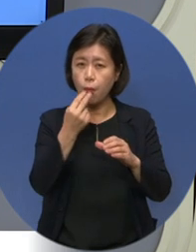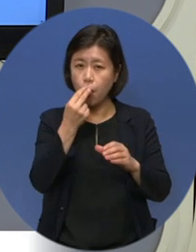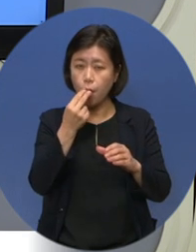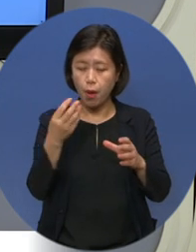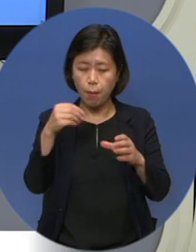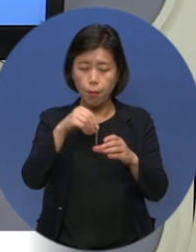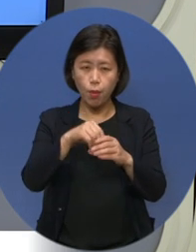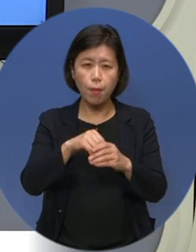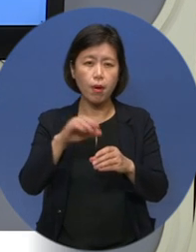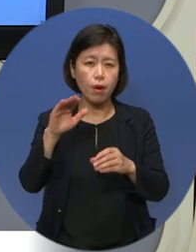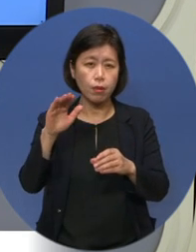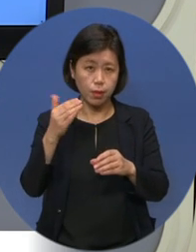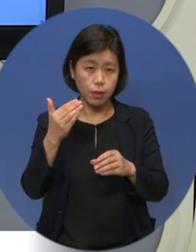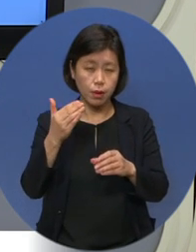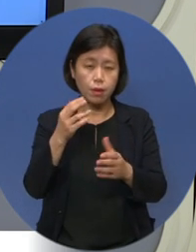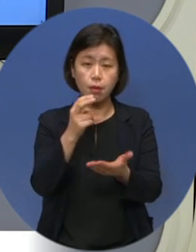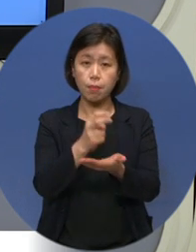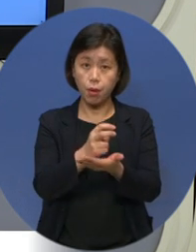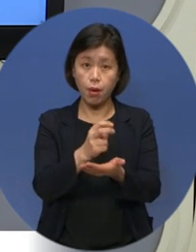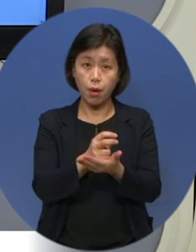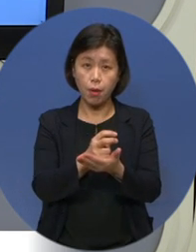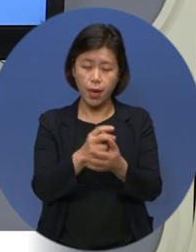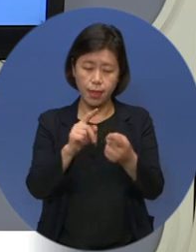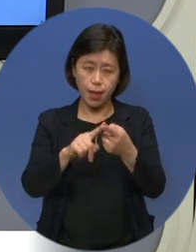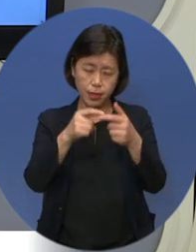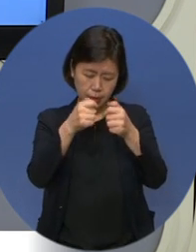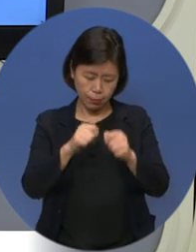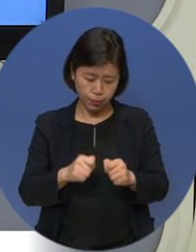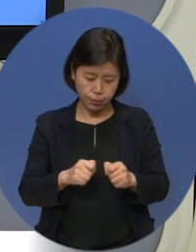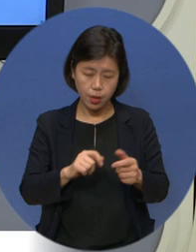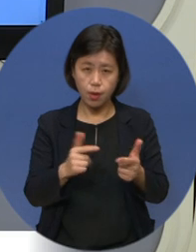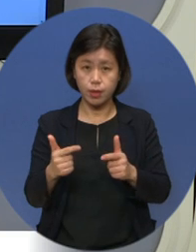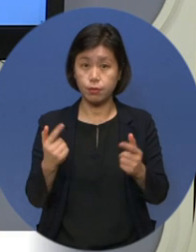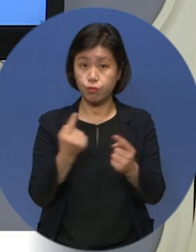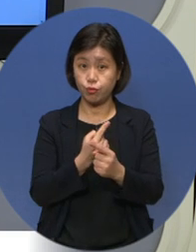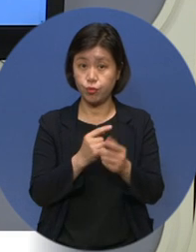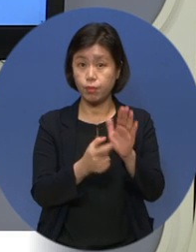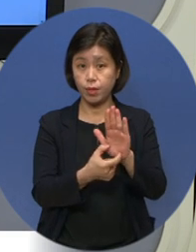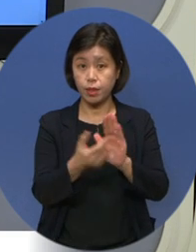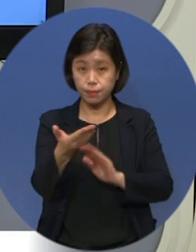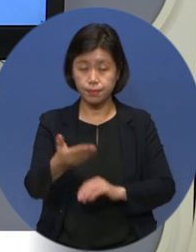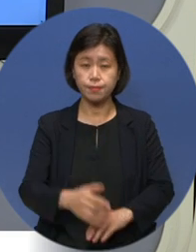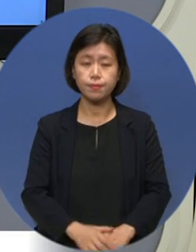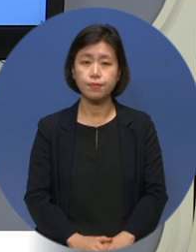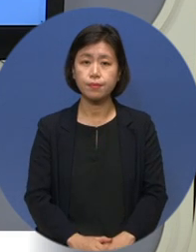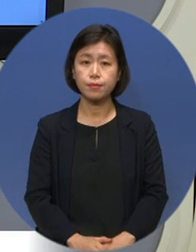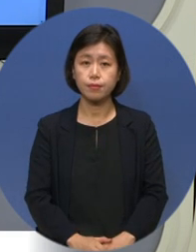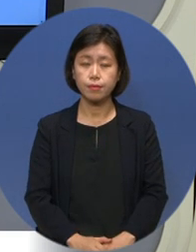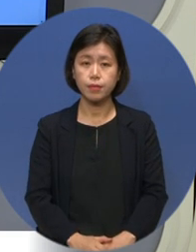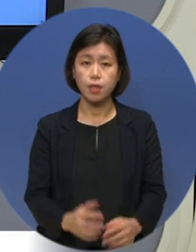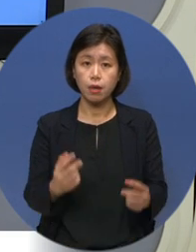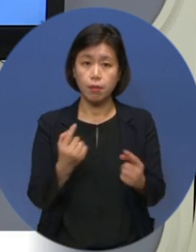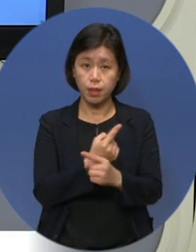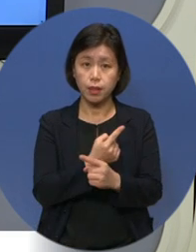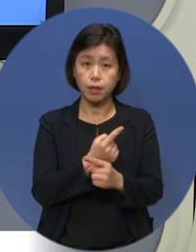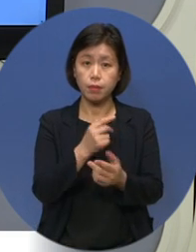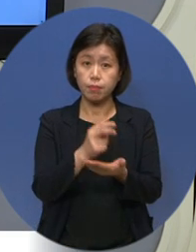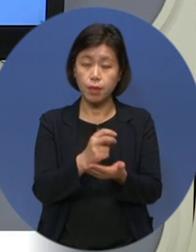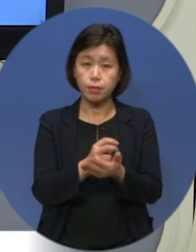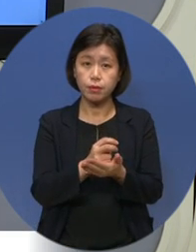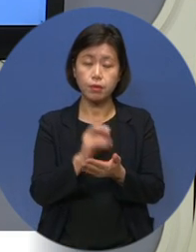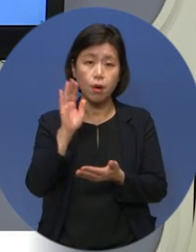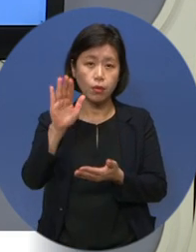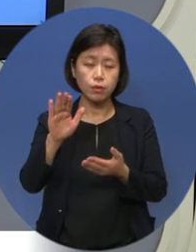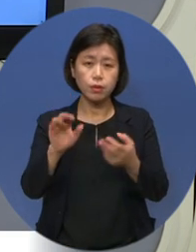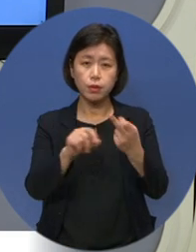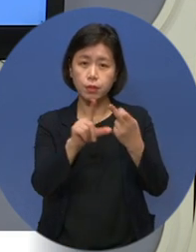고용보험법 시행을 위한 세부 사항을 규정하고 있는데요 개정 고용보험법 은 오는 12월 10일 부터